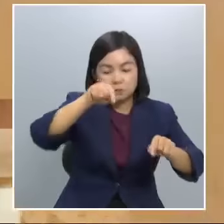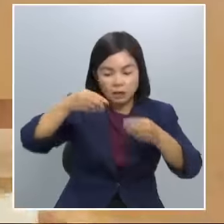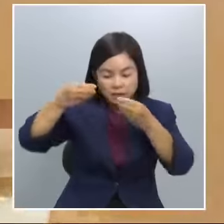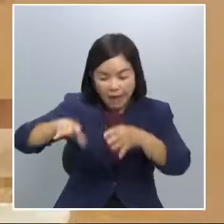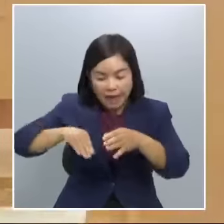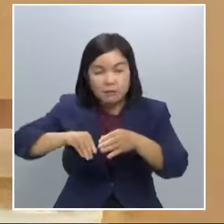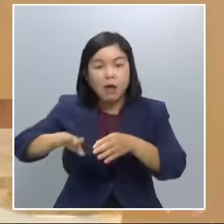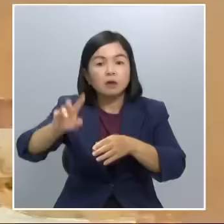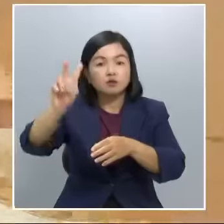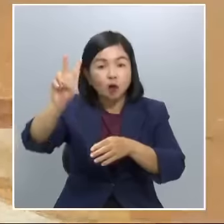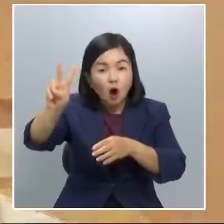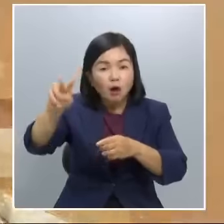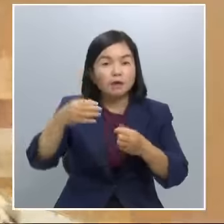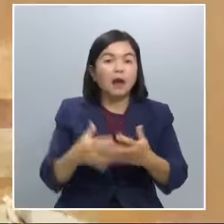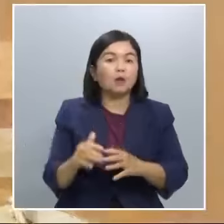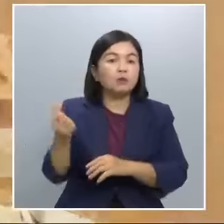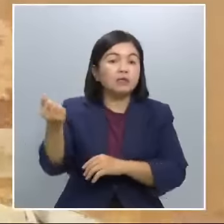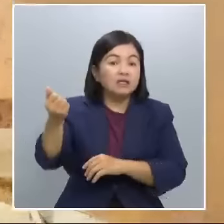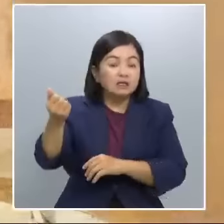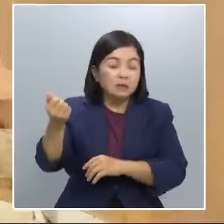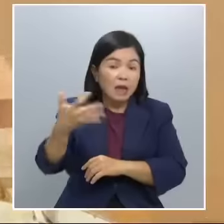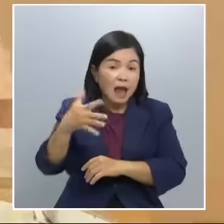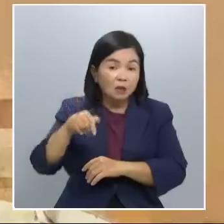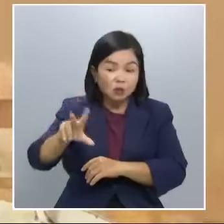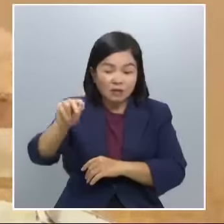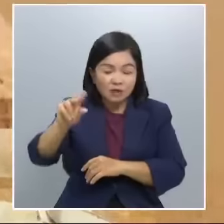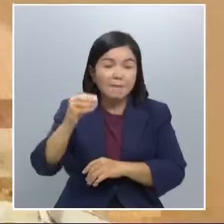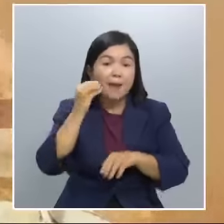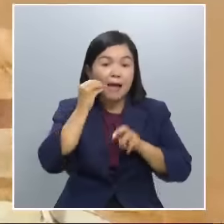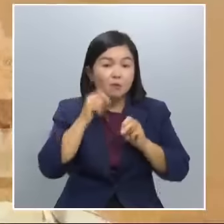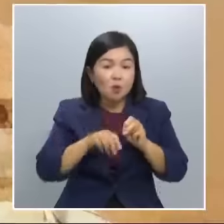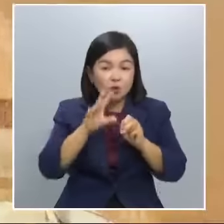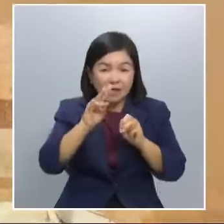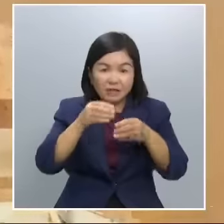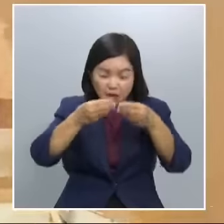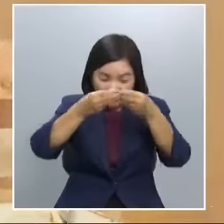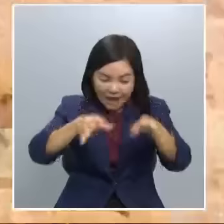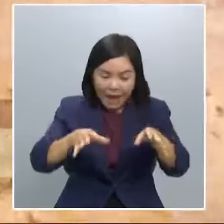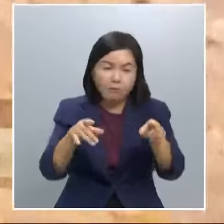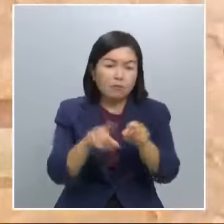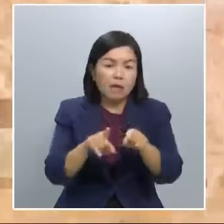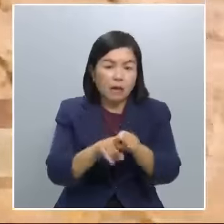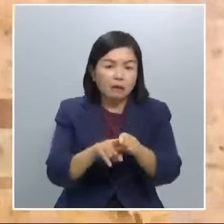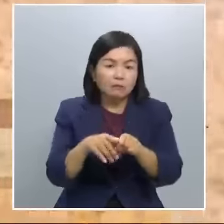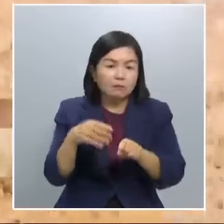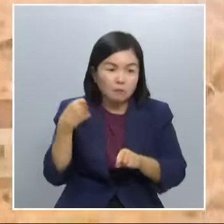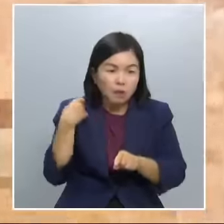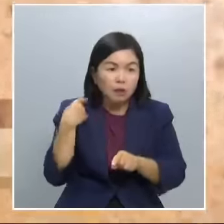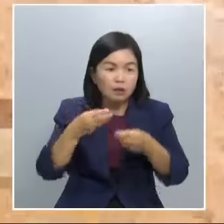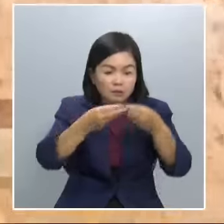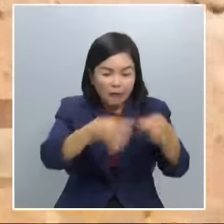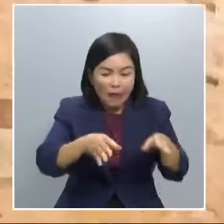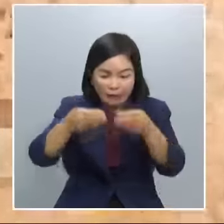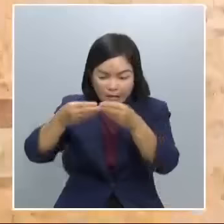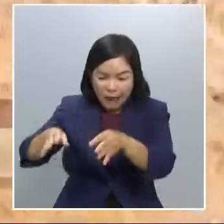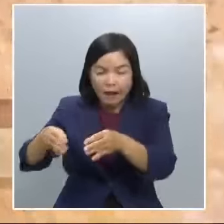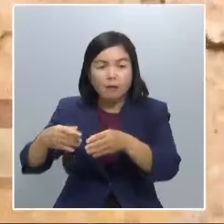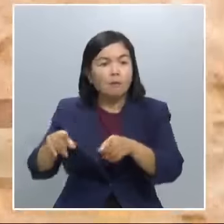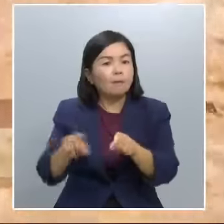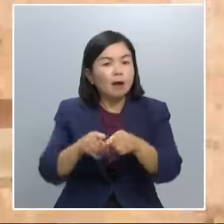ครึ่งที่ผ่านมาแตกที่บ้านหนองวงหมู่7ท่าทองสวรรคโลกอีกจุดนึงเนี่ยแตกระเนระนาดหมดท่านผู้